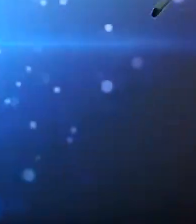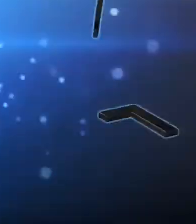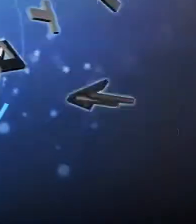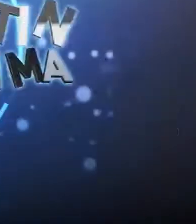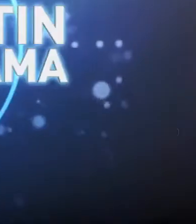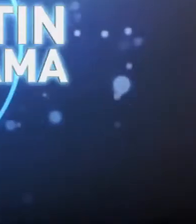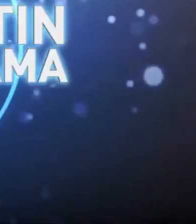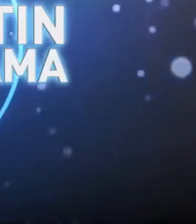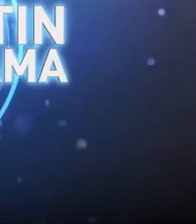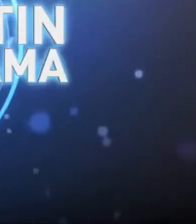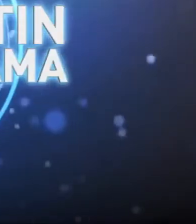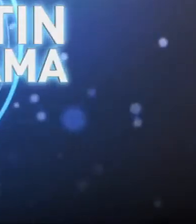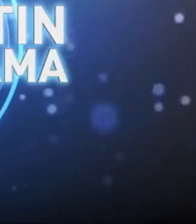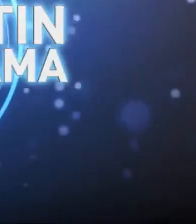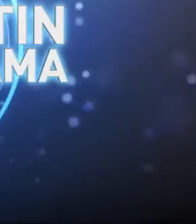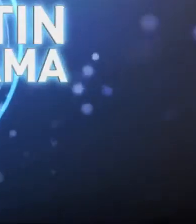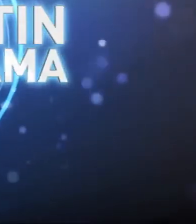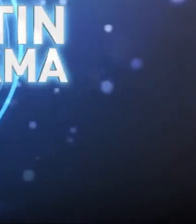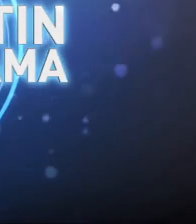hai hai